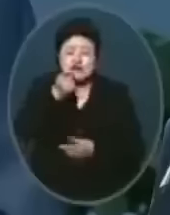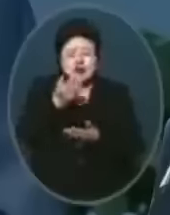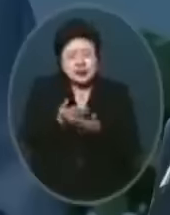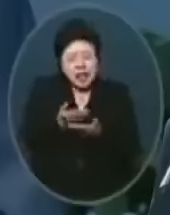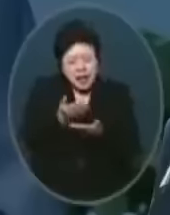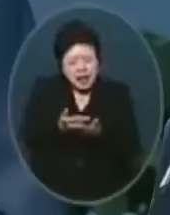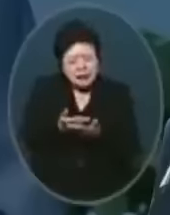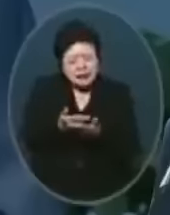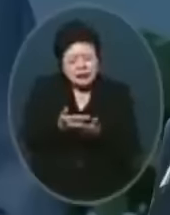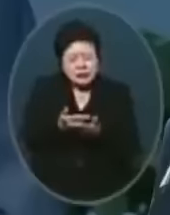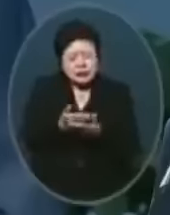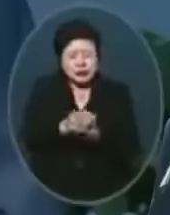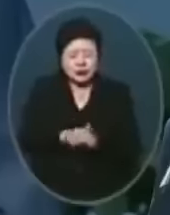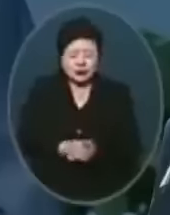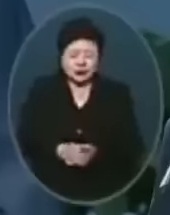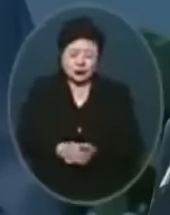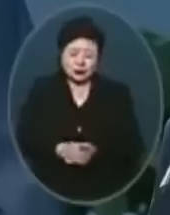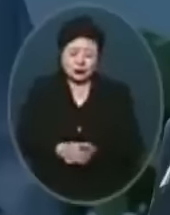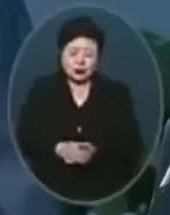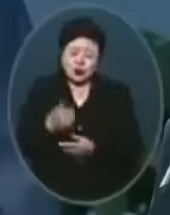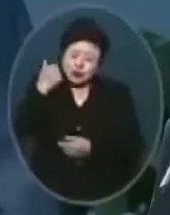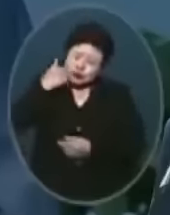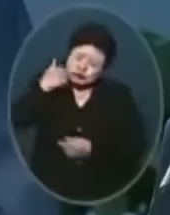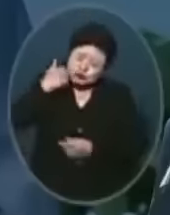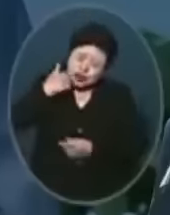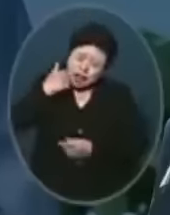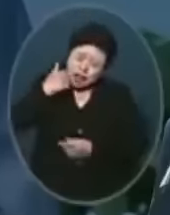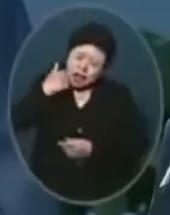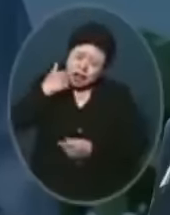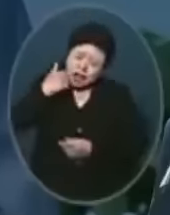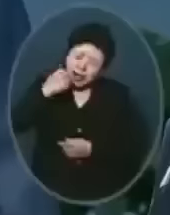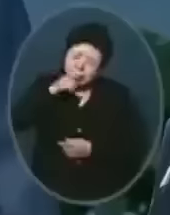물을 달라고 하는 분은 누구기에